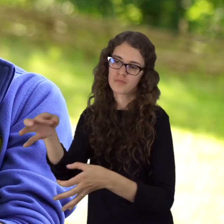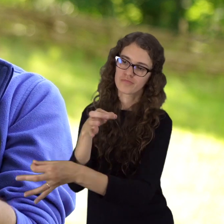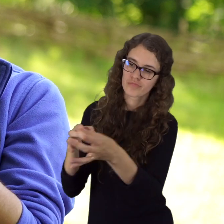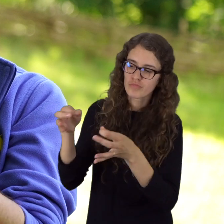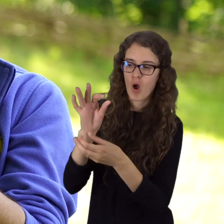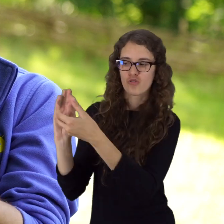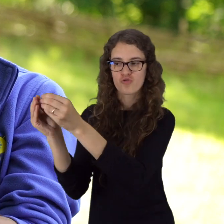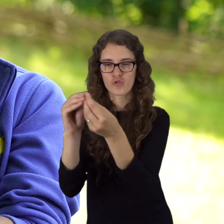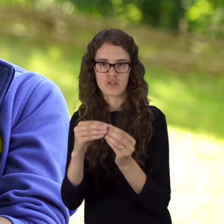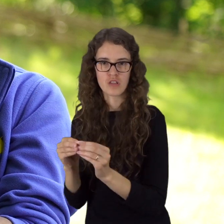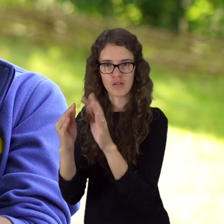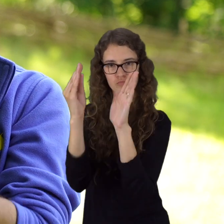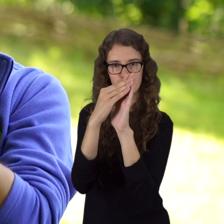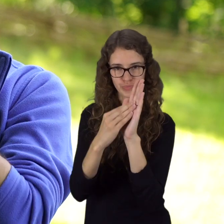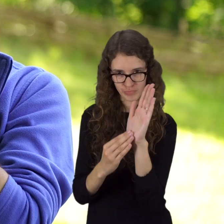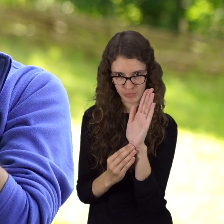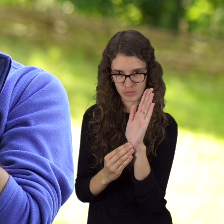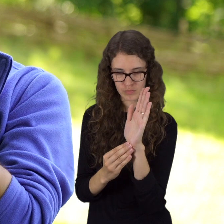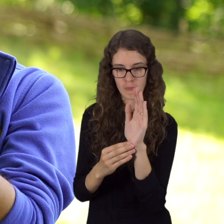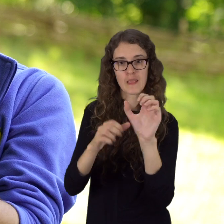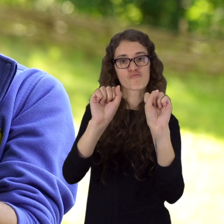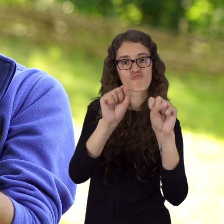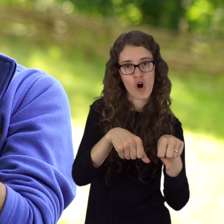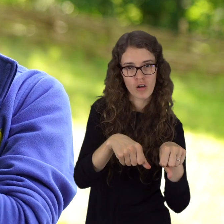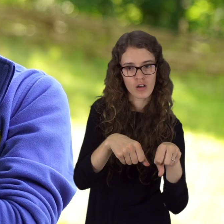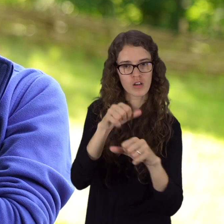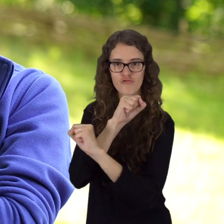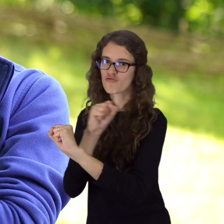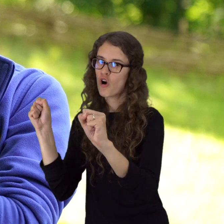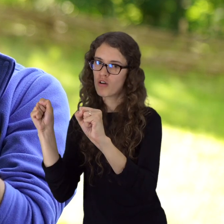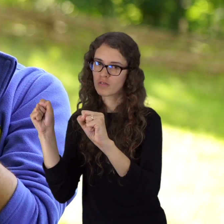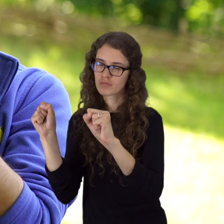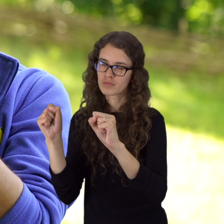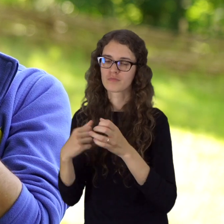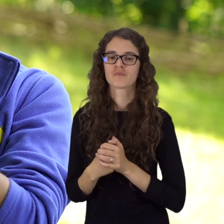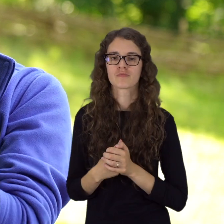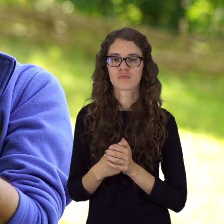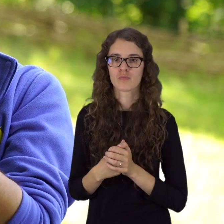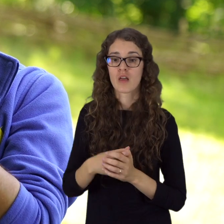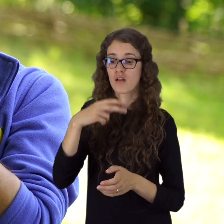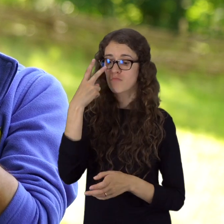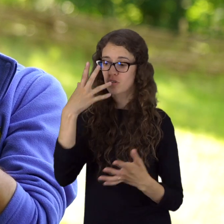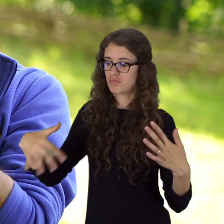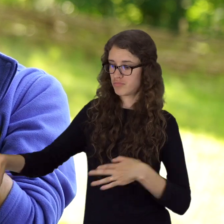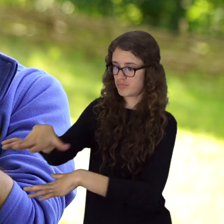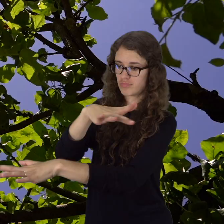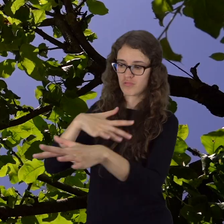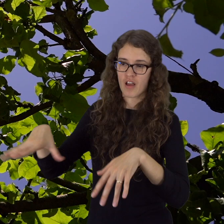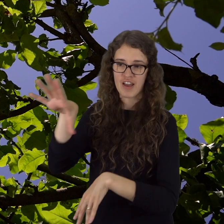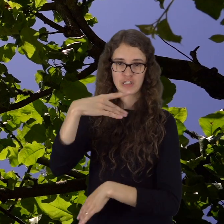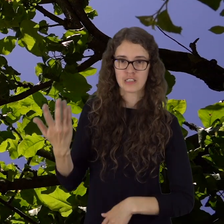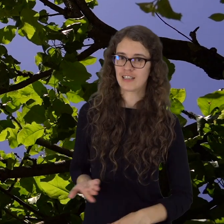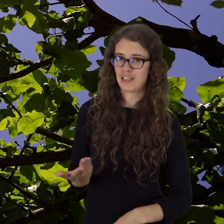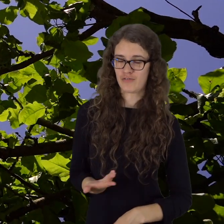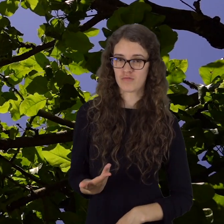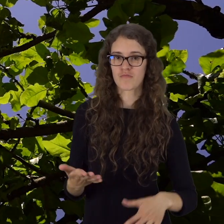pasidaro savo klasės susitarimus. Tai yra, ką mes galime, ko mes negalime. Visa tai, kas yra aplink mus, yra gyva.